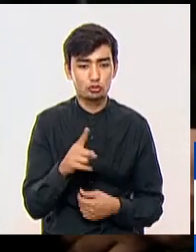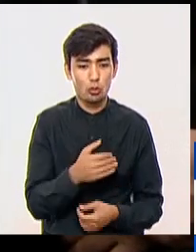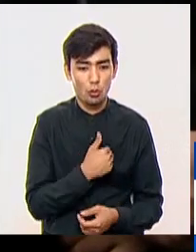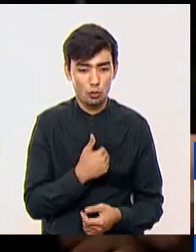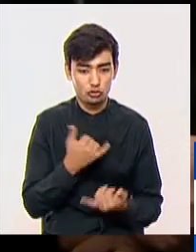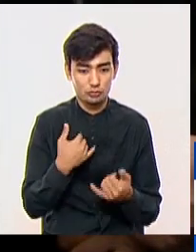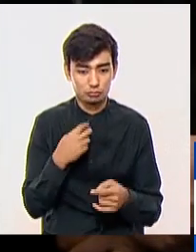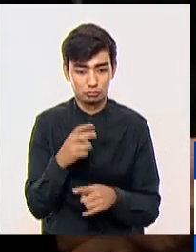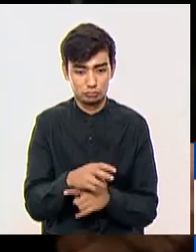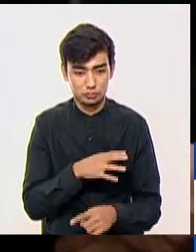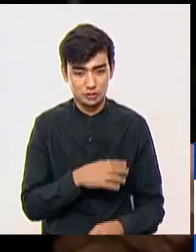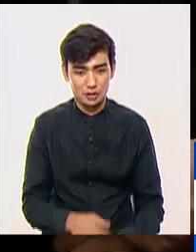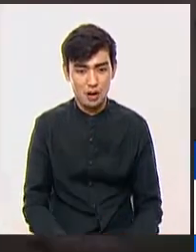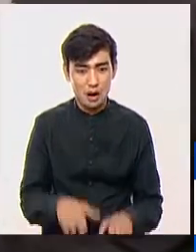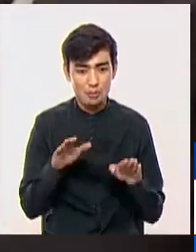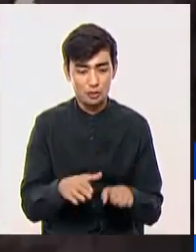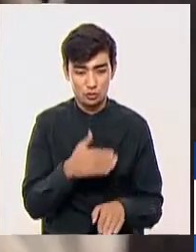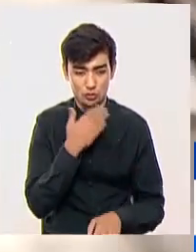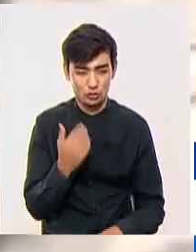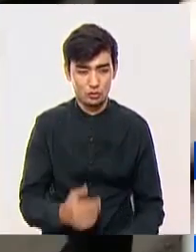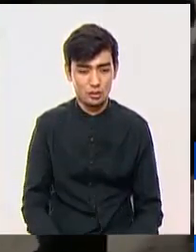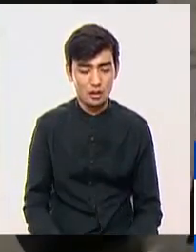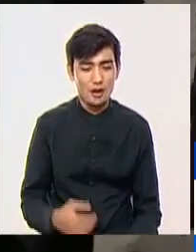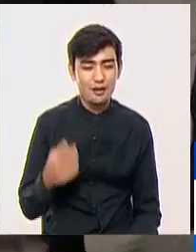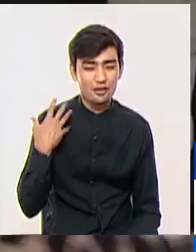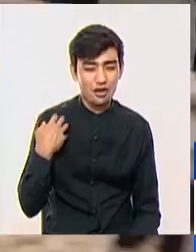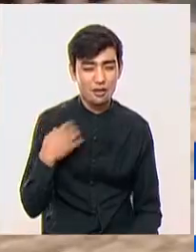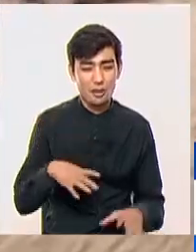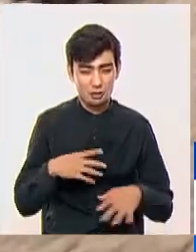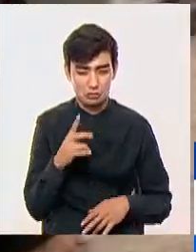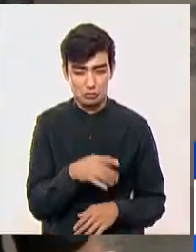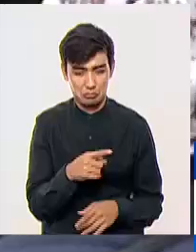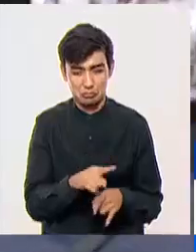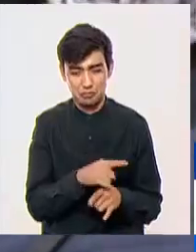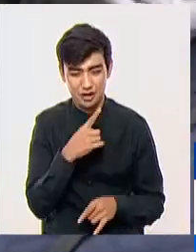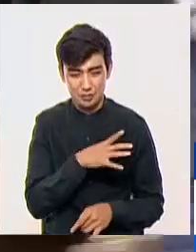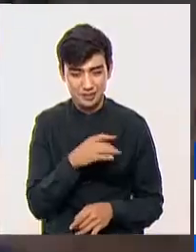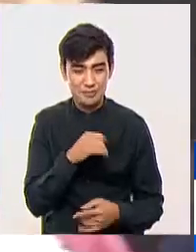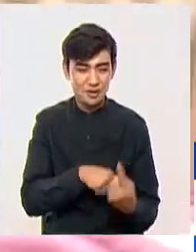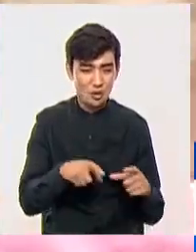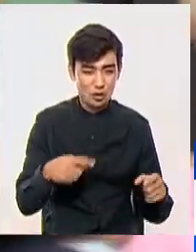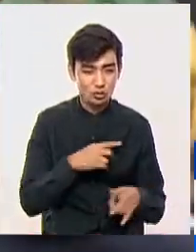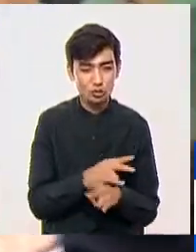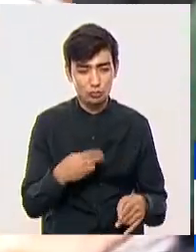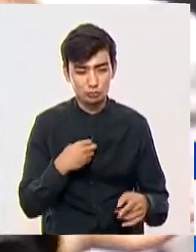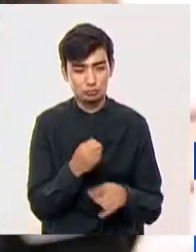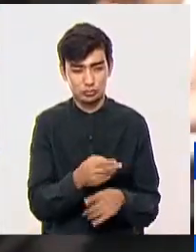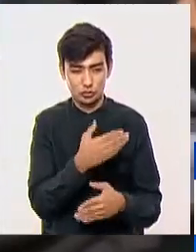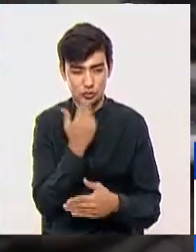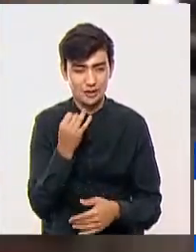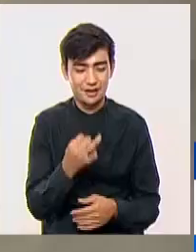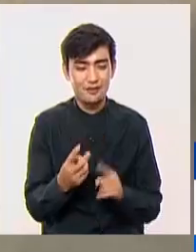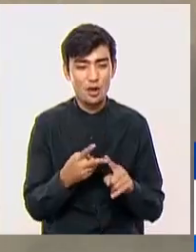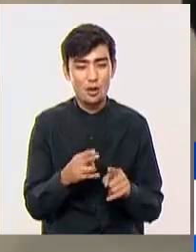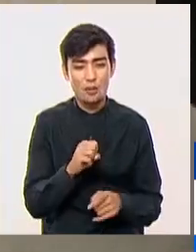сіздерге дейді. Орын жоқ. Ал базар басшылығы саудагерлердің сөзін жоққа шығарды. Айтуынша кәсіпкерлерді ешкім қумаған. Оның үстіне